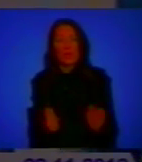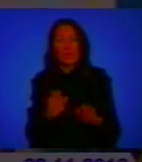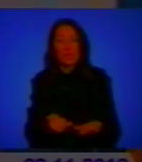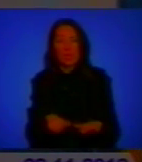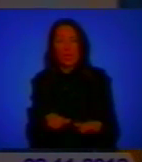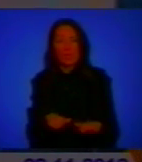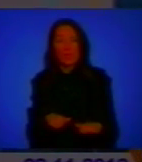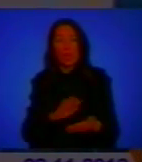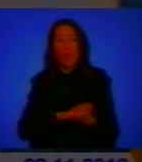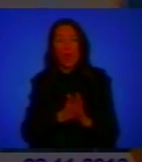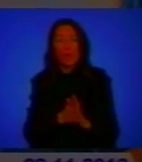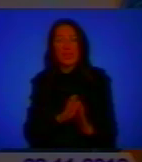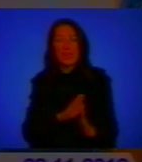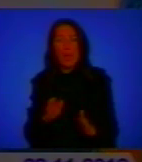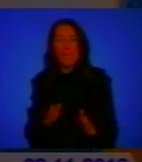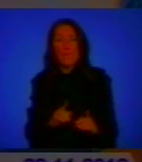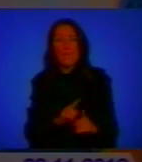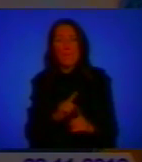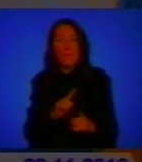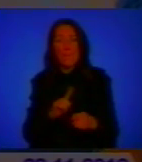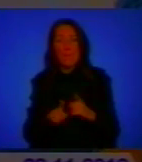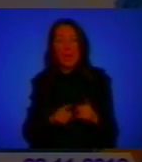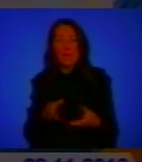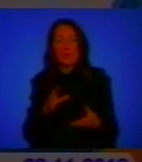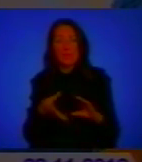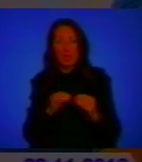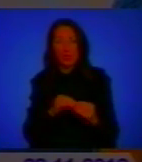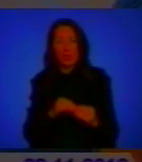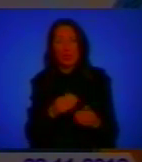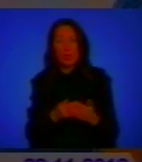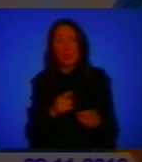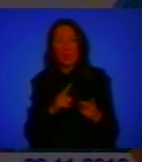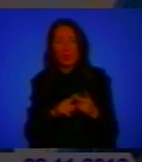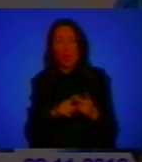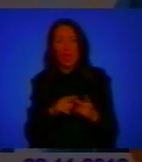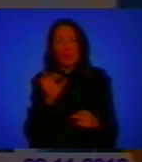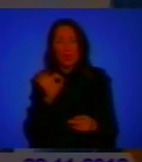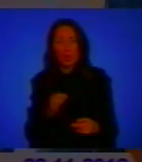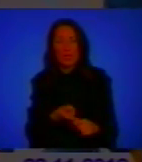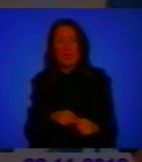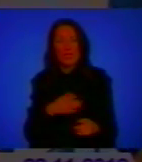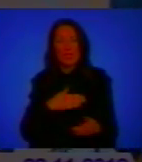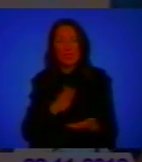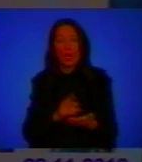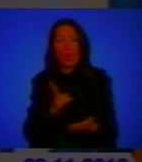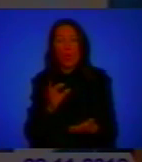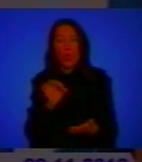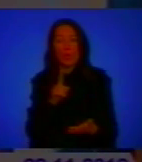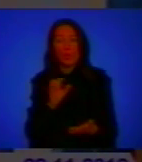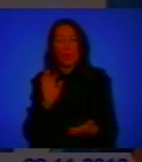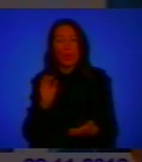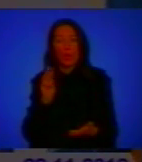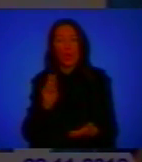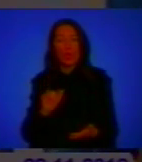залишається договори не перезаключені менше як 1,5%. Це в нас є Козова і